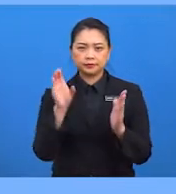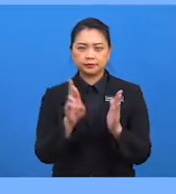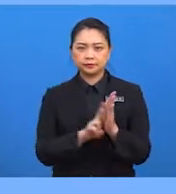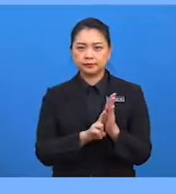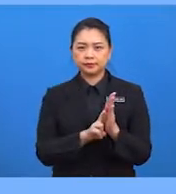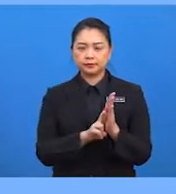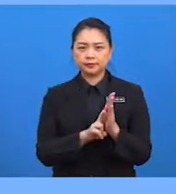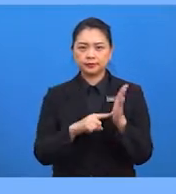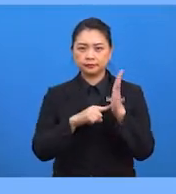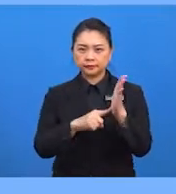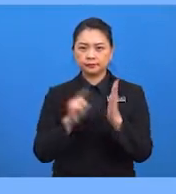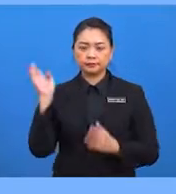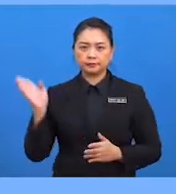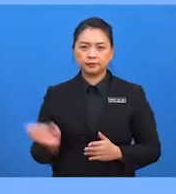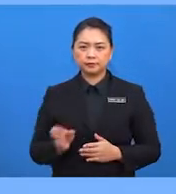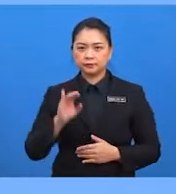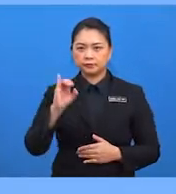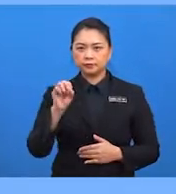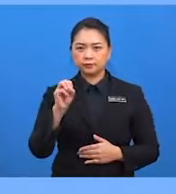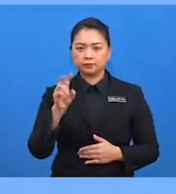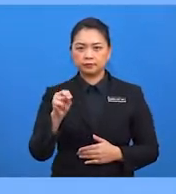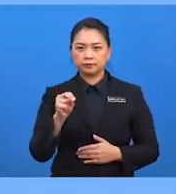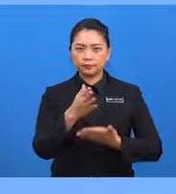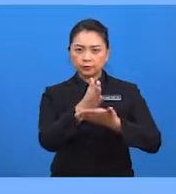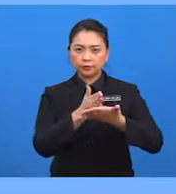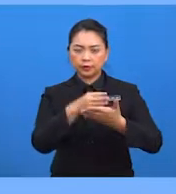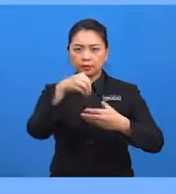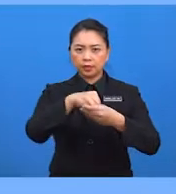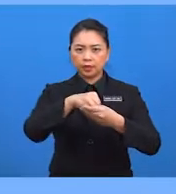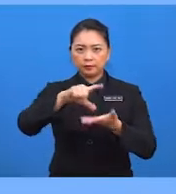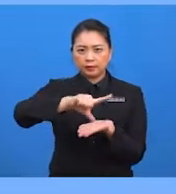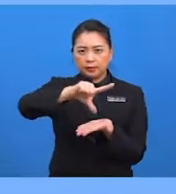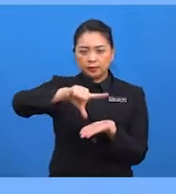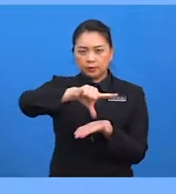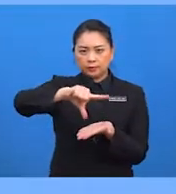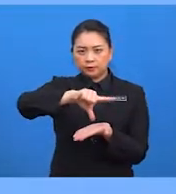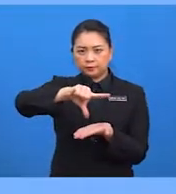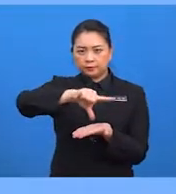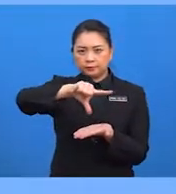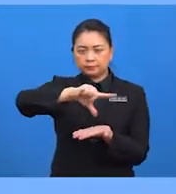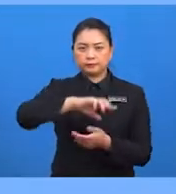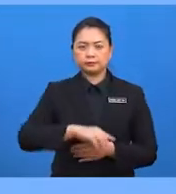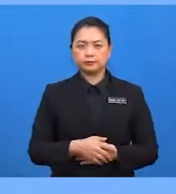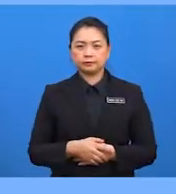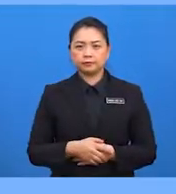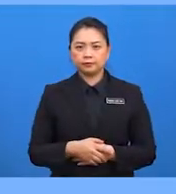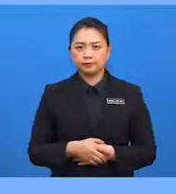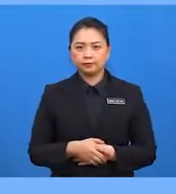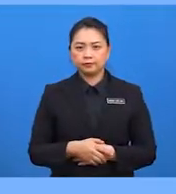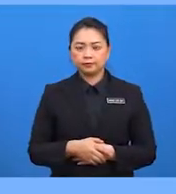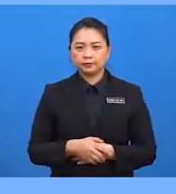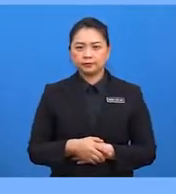Gambar rajah menunjukkan pengayunan separa di dalam larutan amonia NH3.